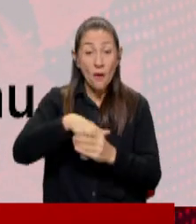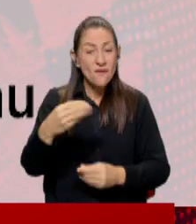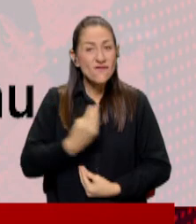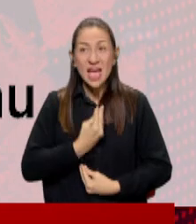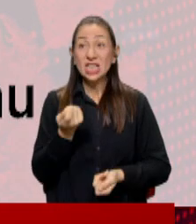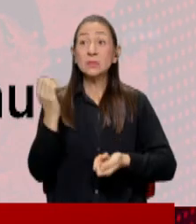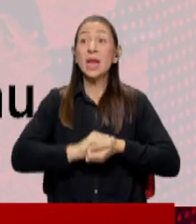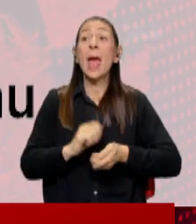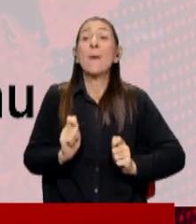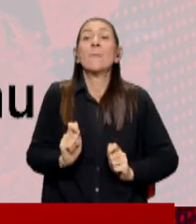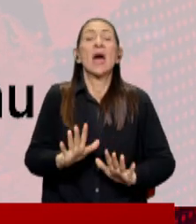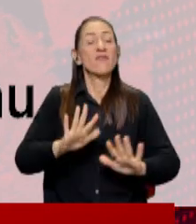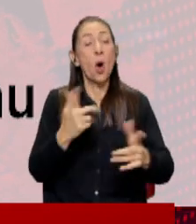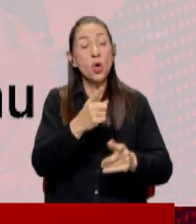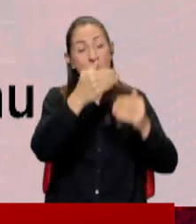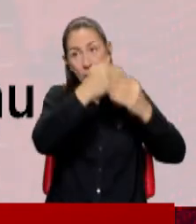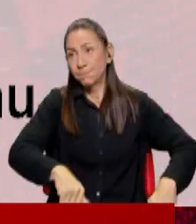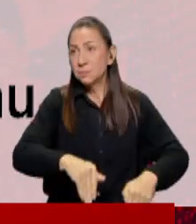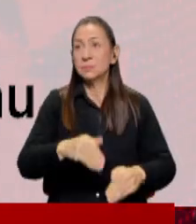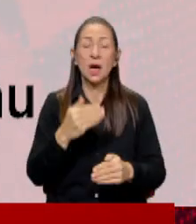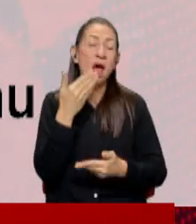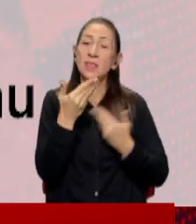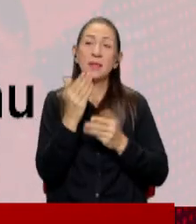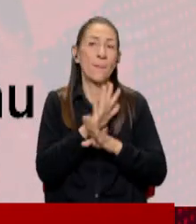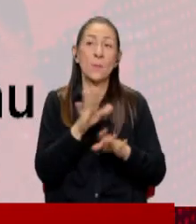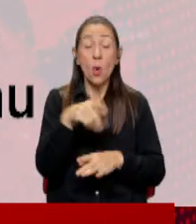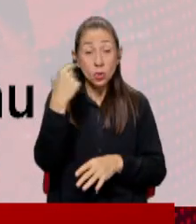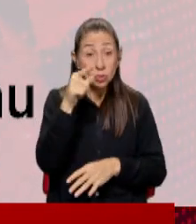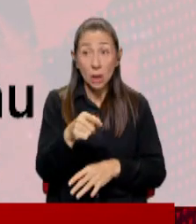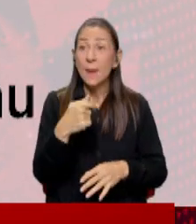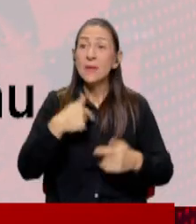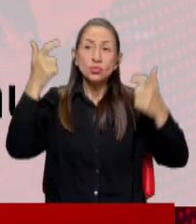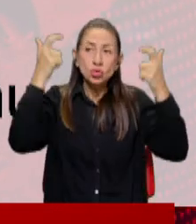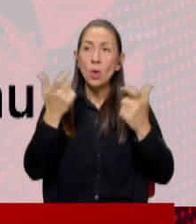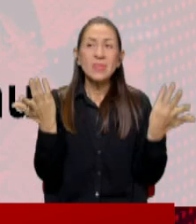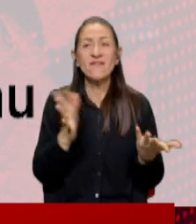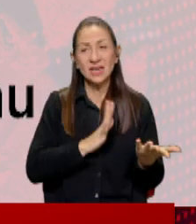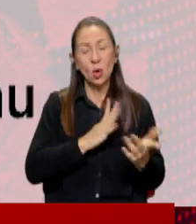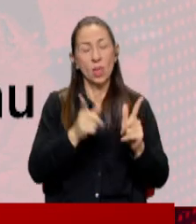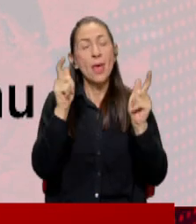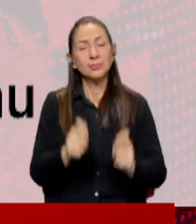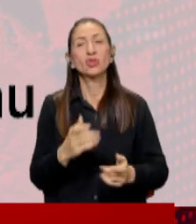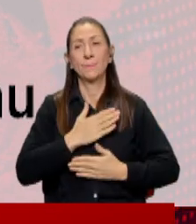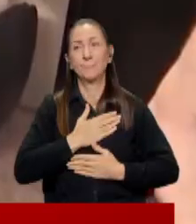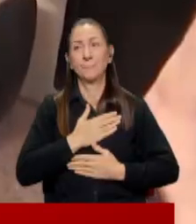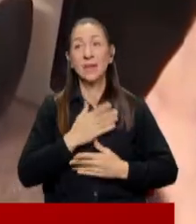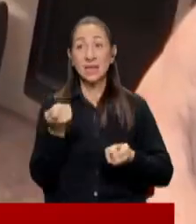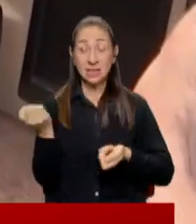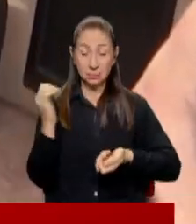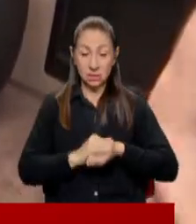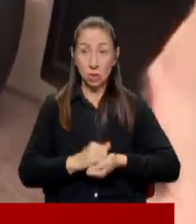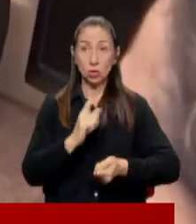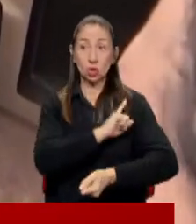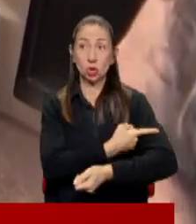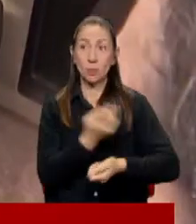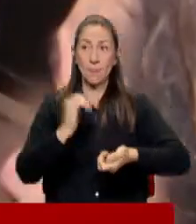işbirliği yapmamayı ya da onun önünü tıkamaya anlatamam O yüzden üstüme düşen ne varsa onu yapacağım işbirliğinden ve